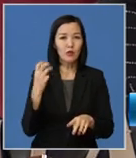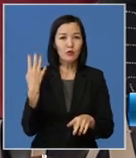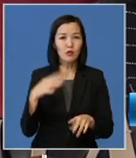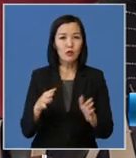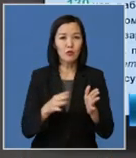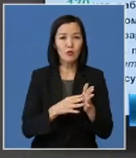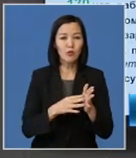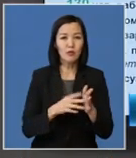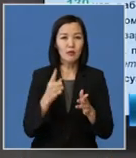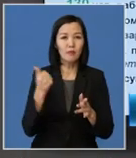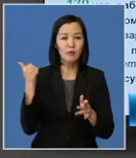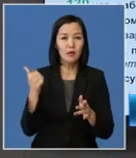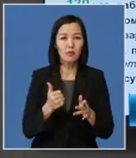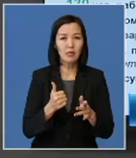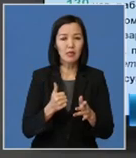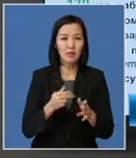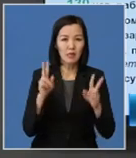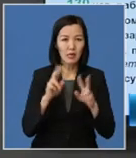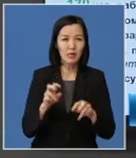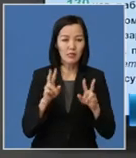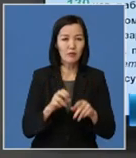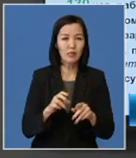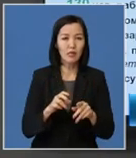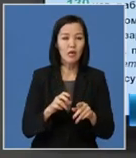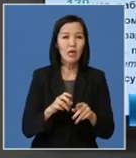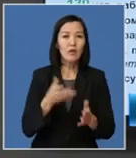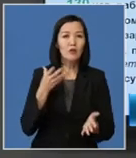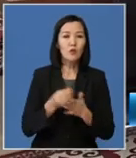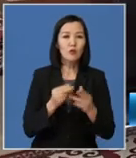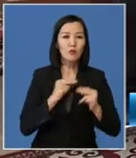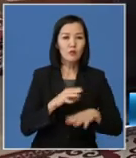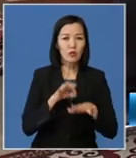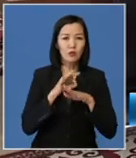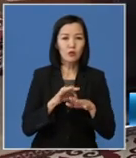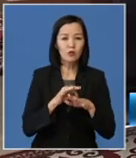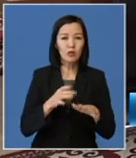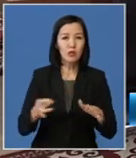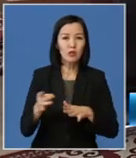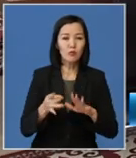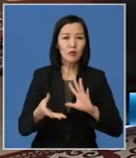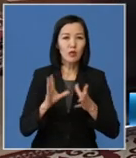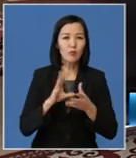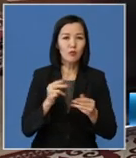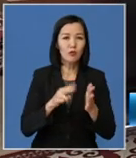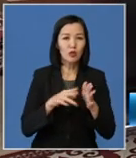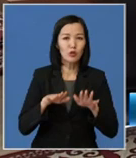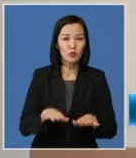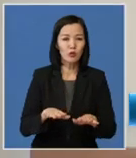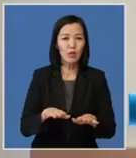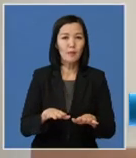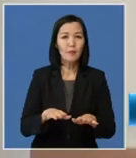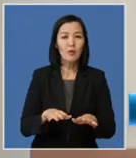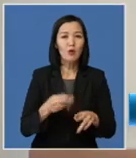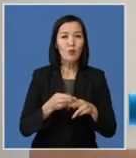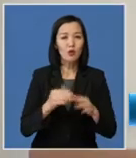бір аптадан артық өңделіп жатыр. Айта кету керек, бірыңғай жиынтық төлем жұмыстарын жүргізуде өңіріміз республика бойынша 7-ші орында тұр. Бұл